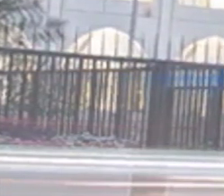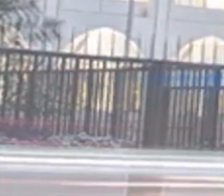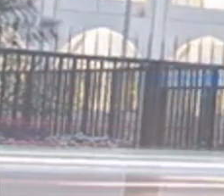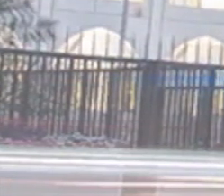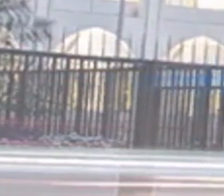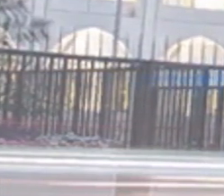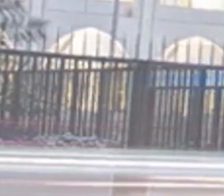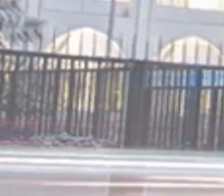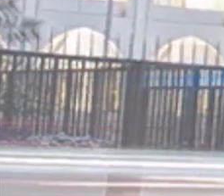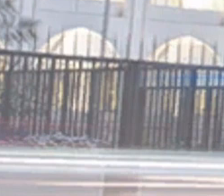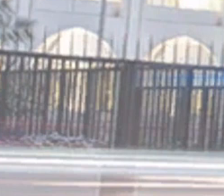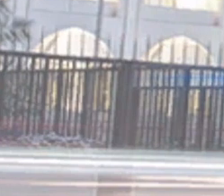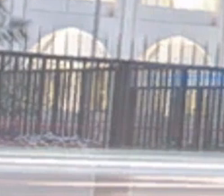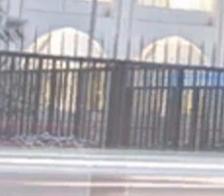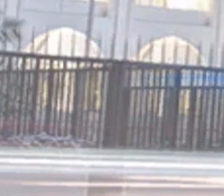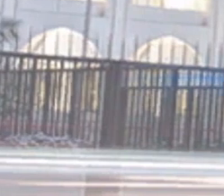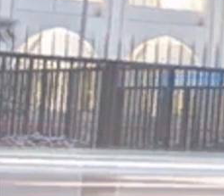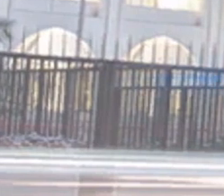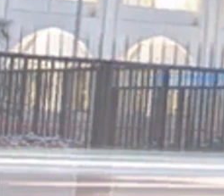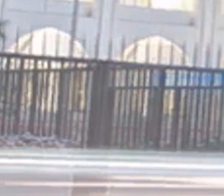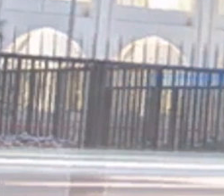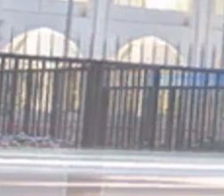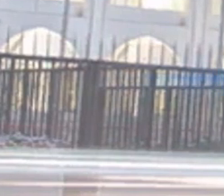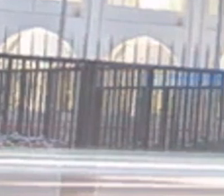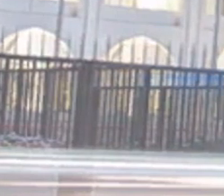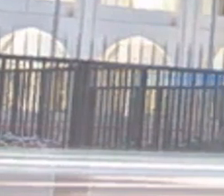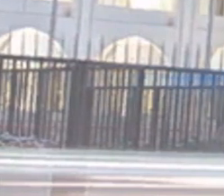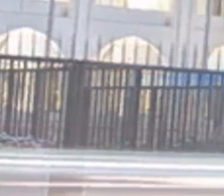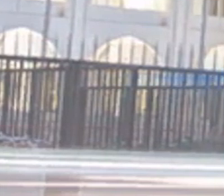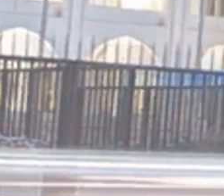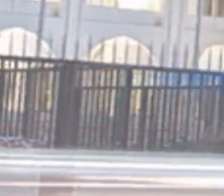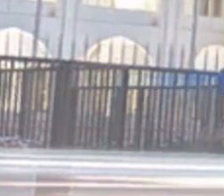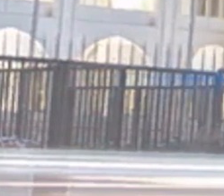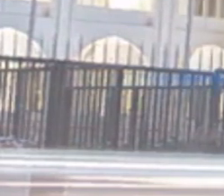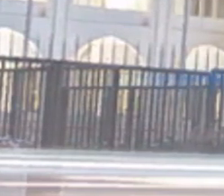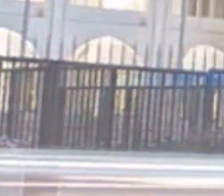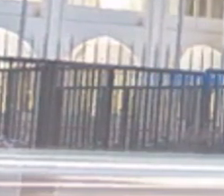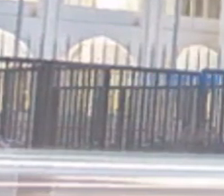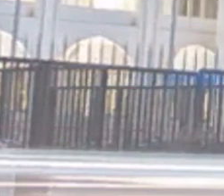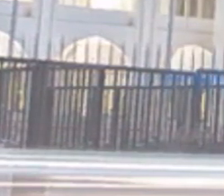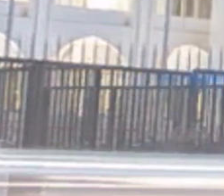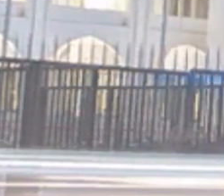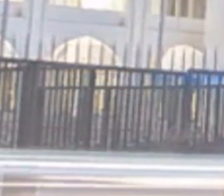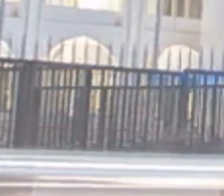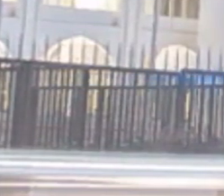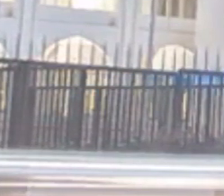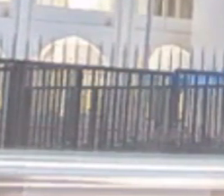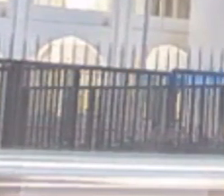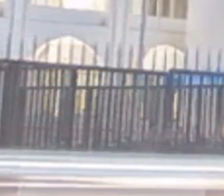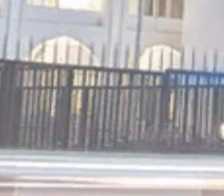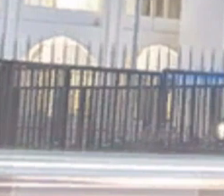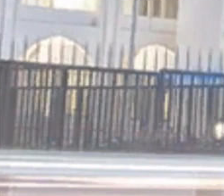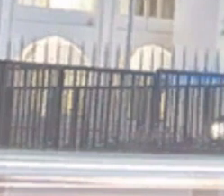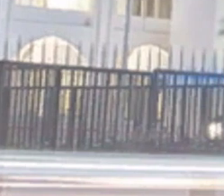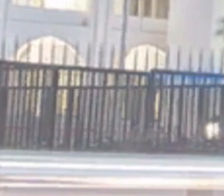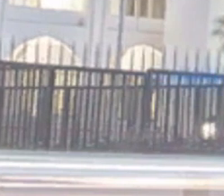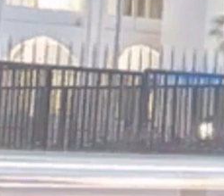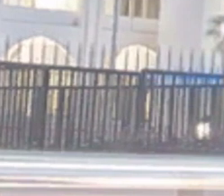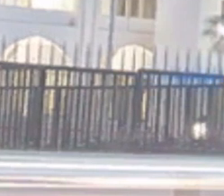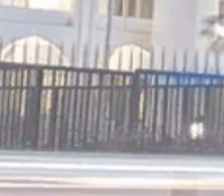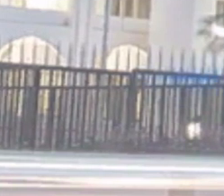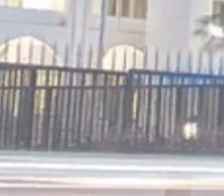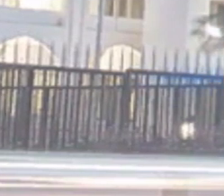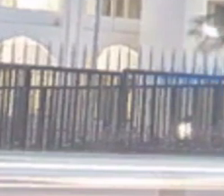وكانت اداره شؤون الانتخابات التابعه لوزاره الداخليه قد افتتحت يوم الجمعه الماضي باب الترشح